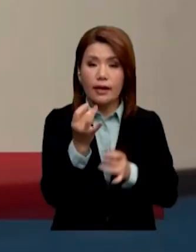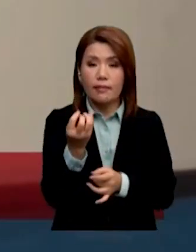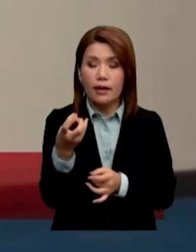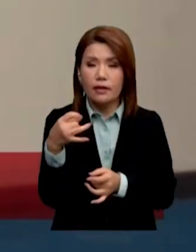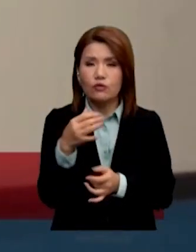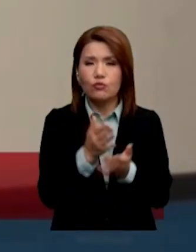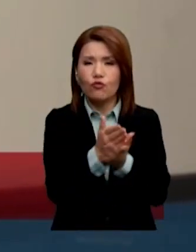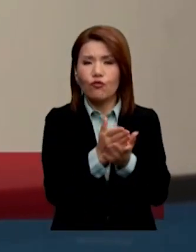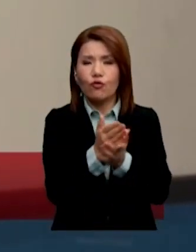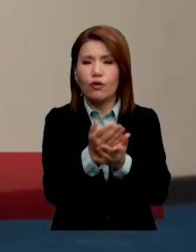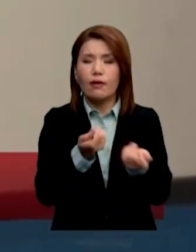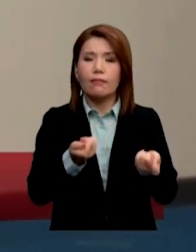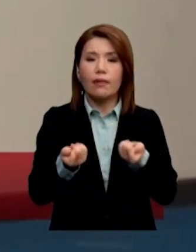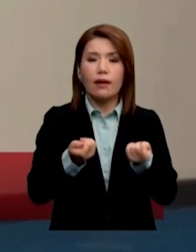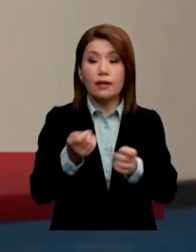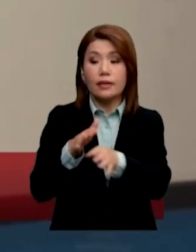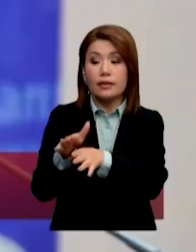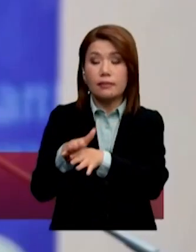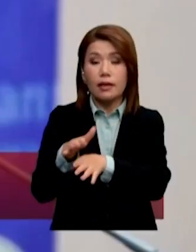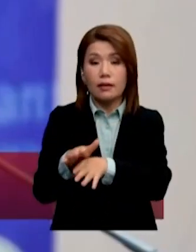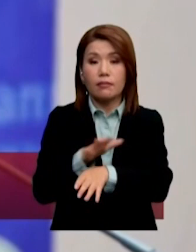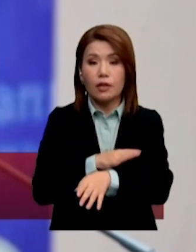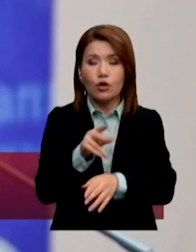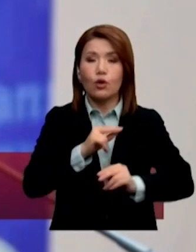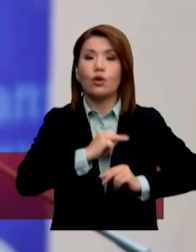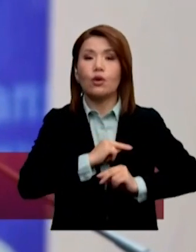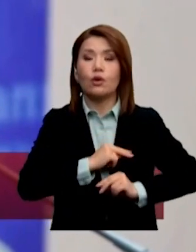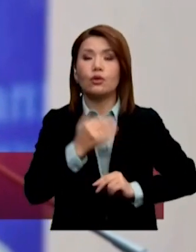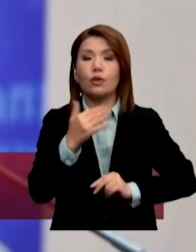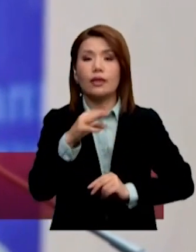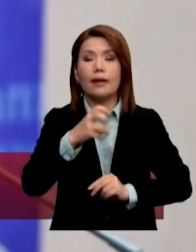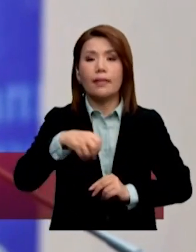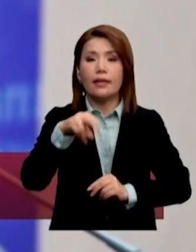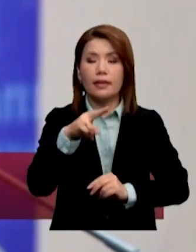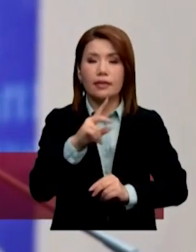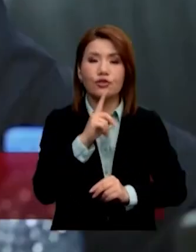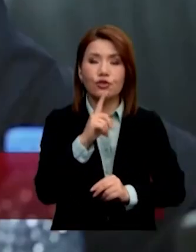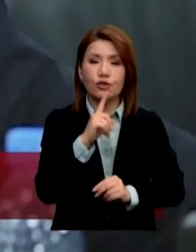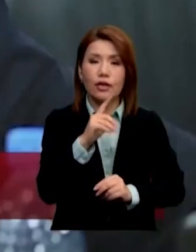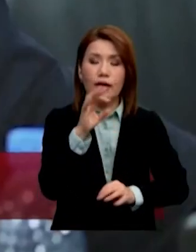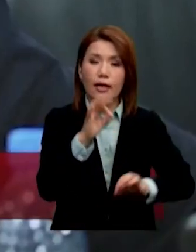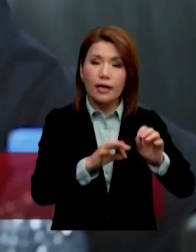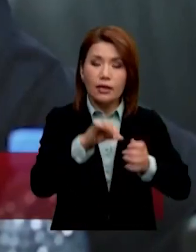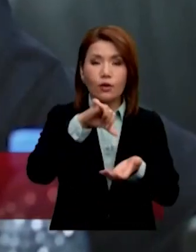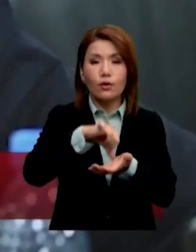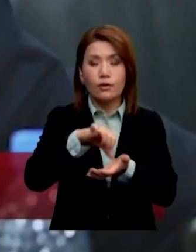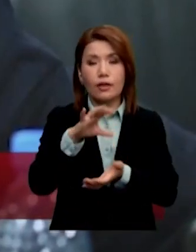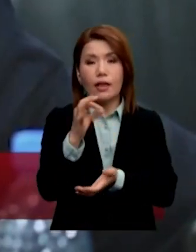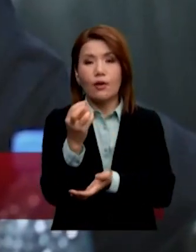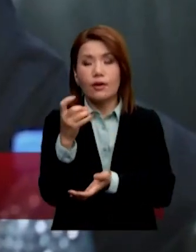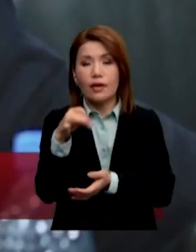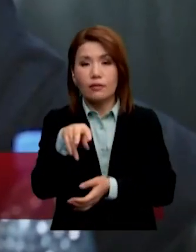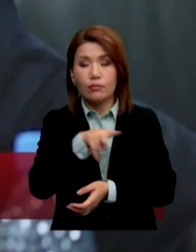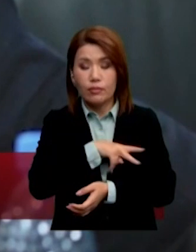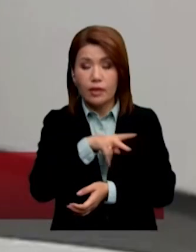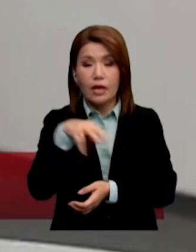талай жыл түрлі басшылық қызметтерді атқарды. Еңбегі еленіп, ТМД журналистер конфедерациясы сыйлығының лауреаты, ел